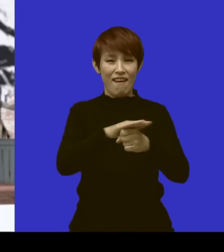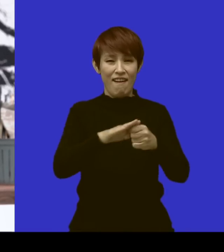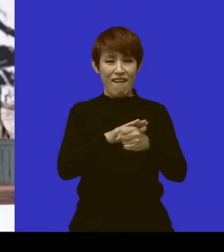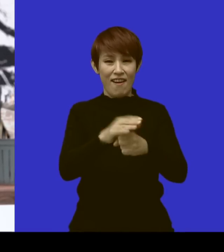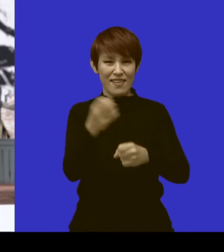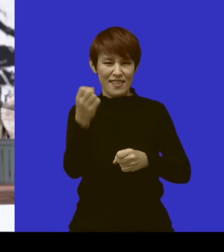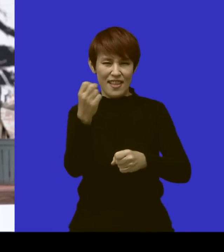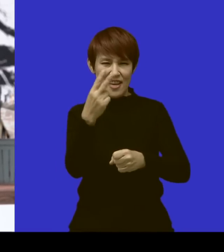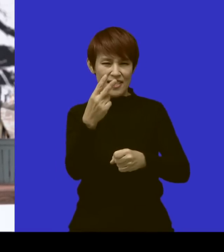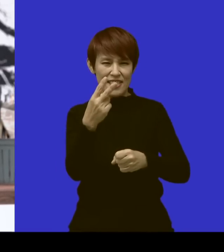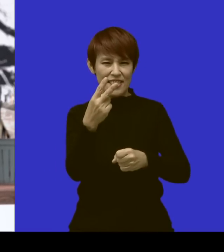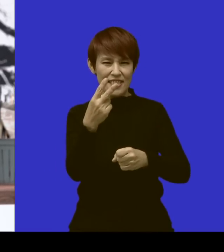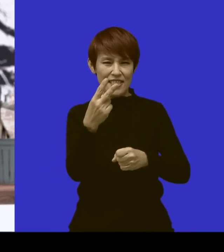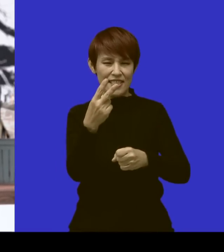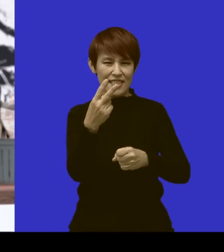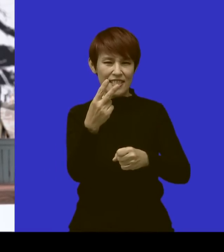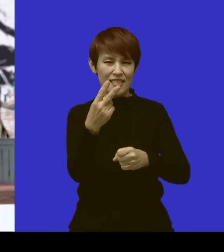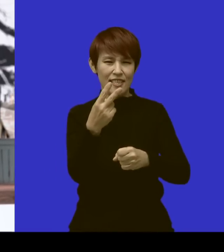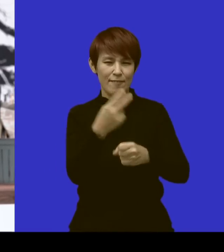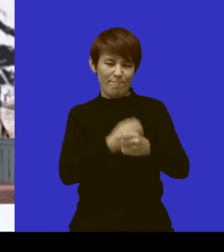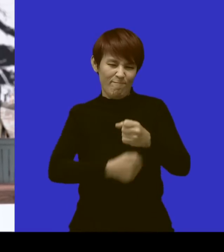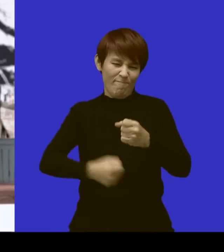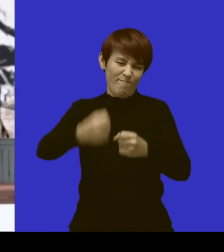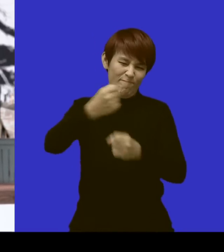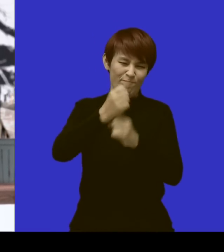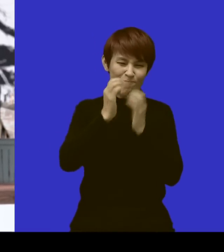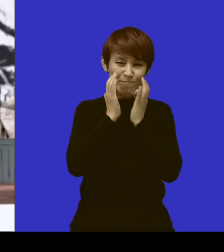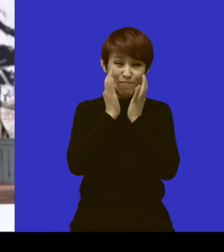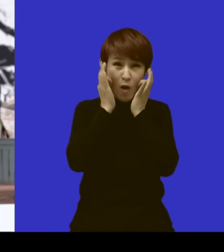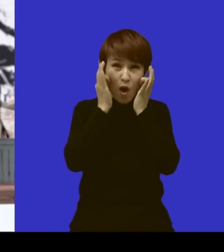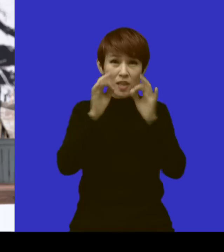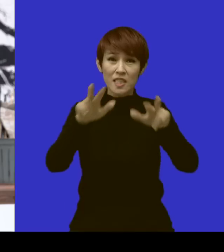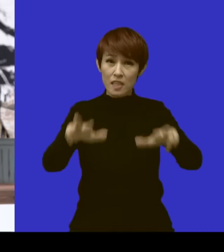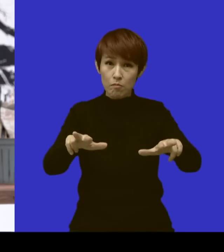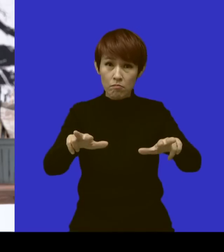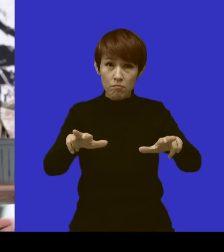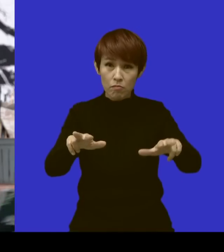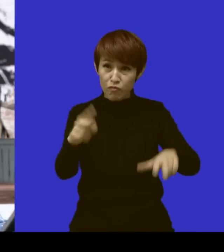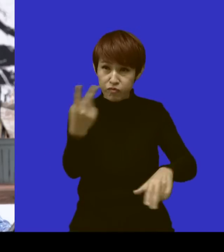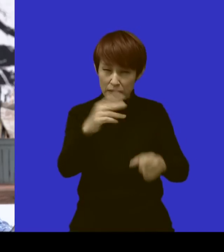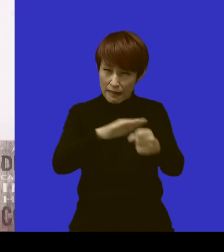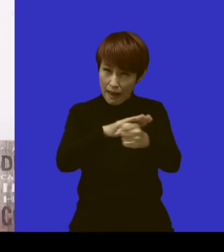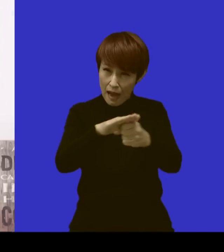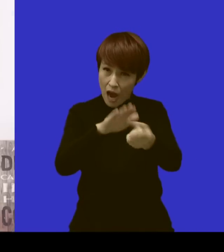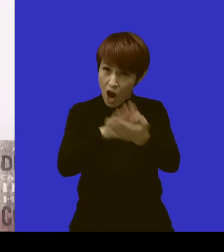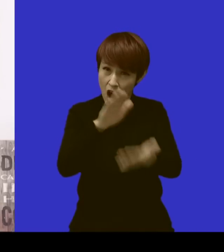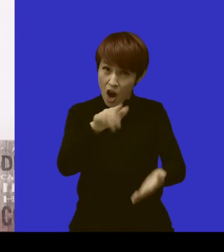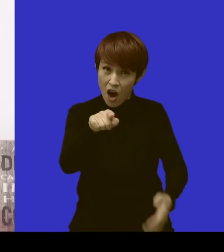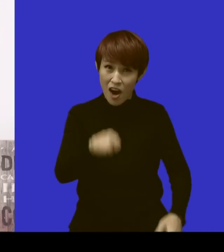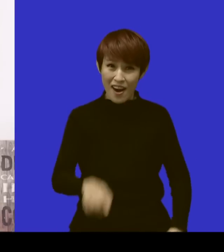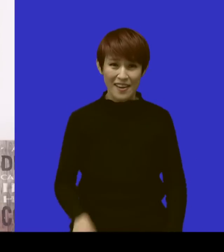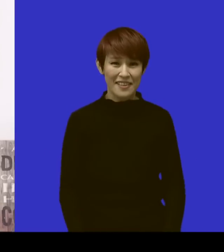사랑인데 그걸 다시 지피려고 마음을 먹었고 그래서 노력을 했는데 네. 그래서 지금은 그럼 되게 사랑하고 계신 겁니까?